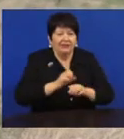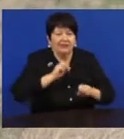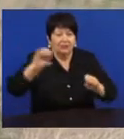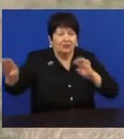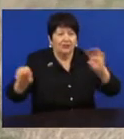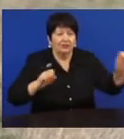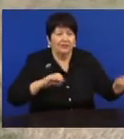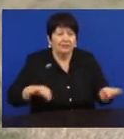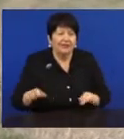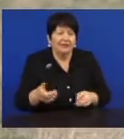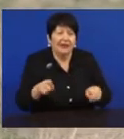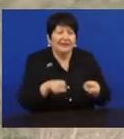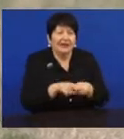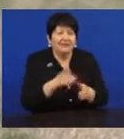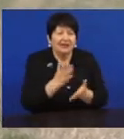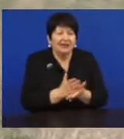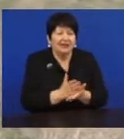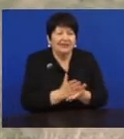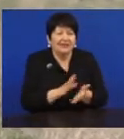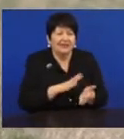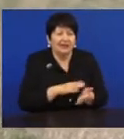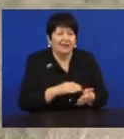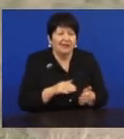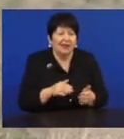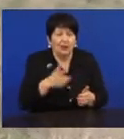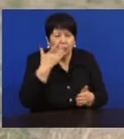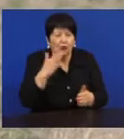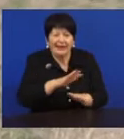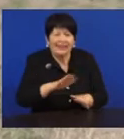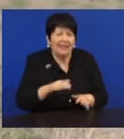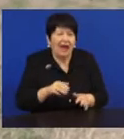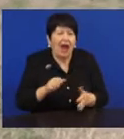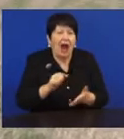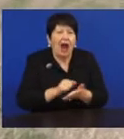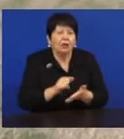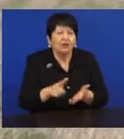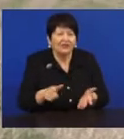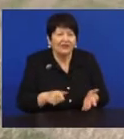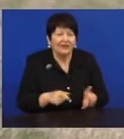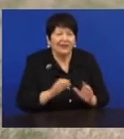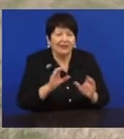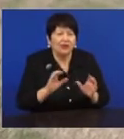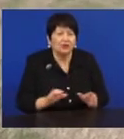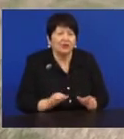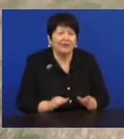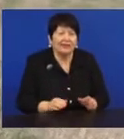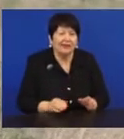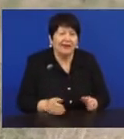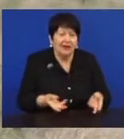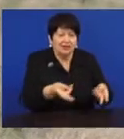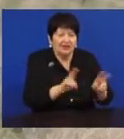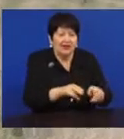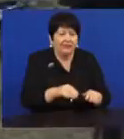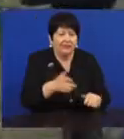fost împrăștiate aici. Însă, la fel, aici s-a format o gunoiște neautorizată din cauza persoanelor care pur și simplu vin și